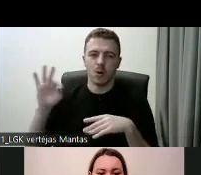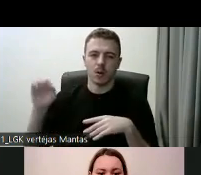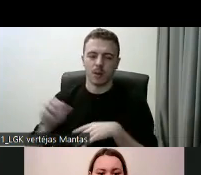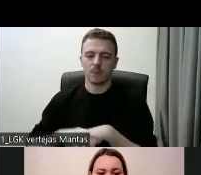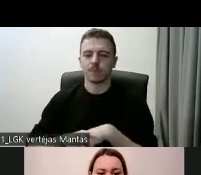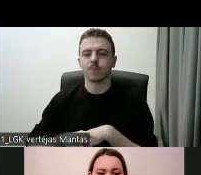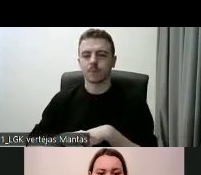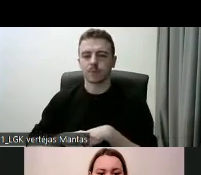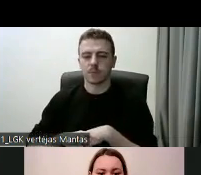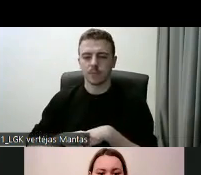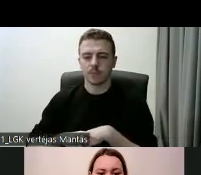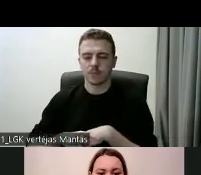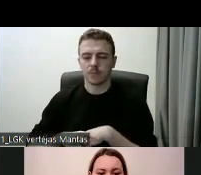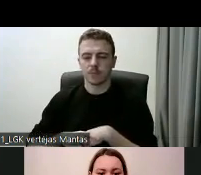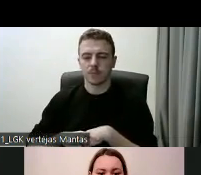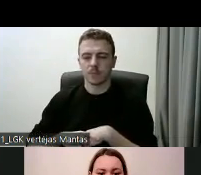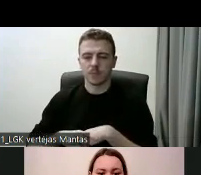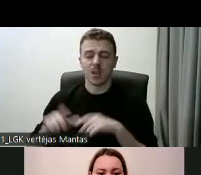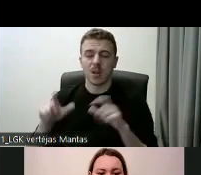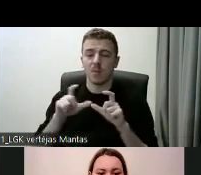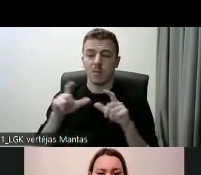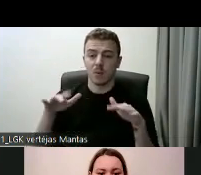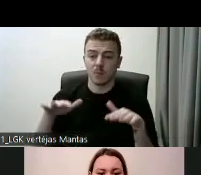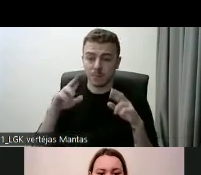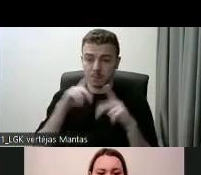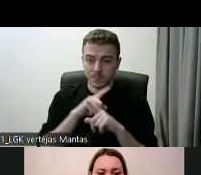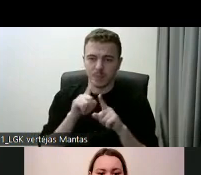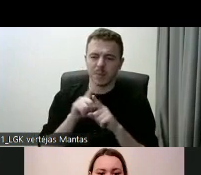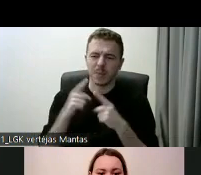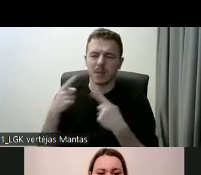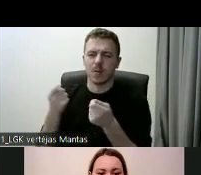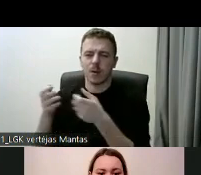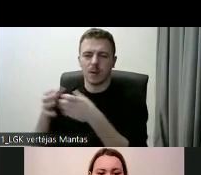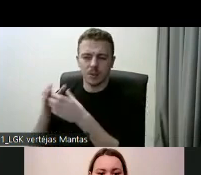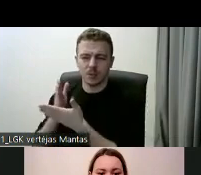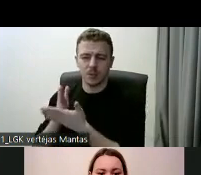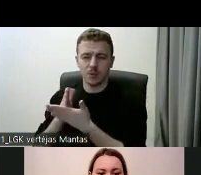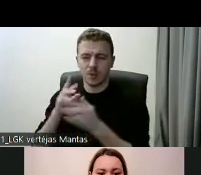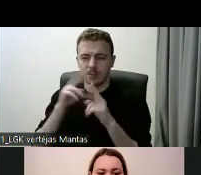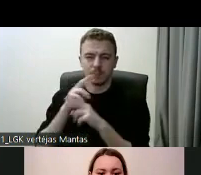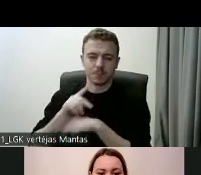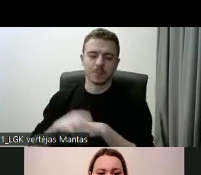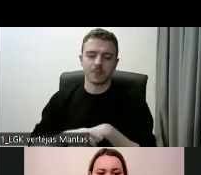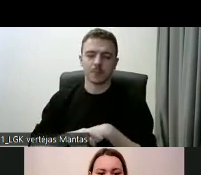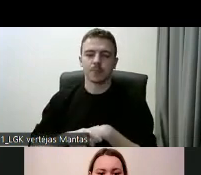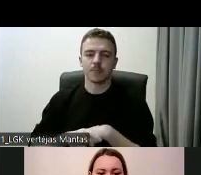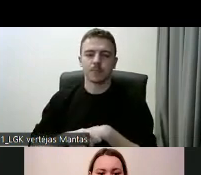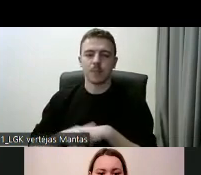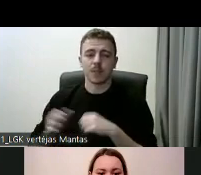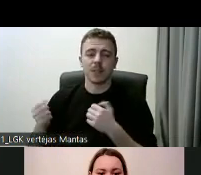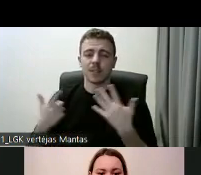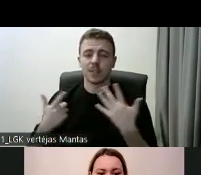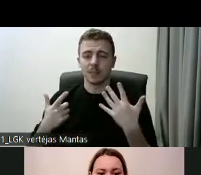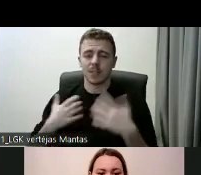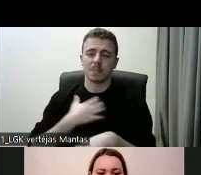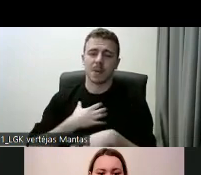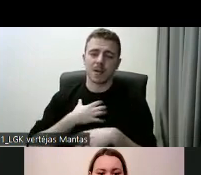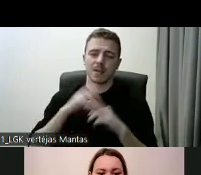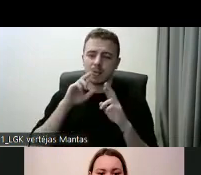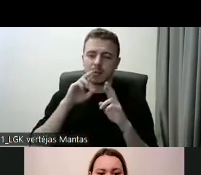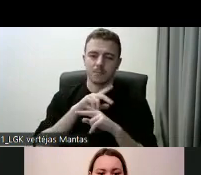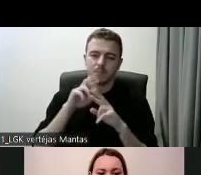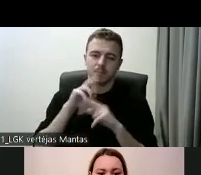kurios yra padaromas ne tik mokyklose, bet ir kitose organizacijose, kurios trokšta pokyčių. Tai yra septynios pagrindinės klaidos,